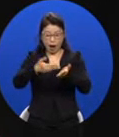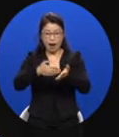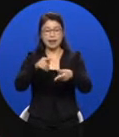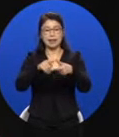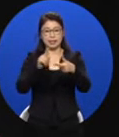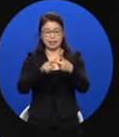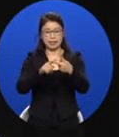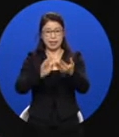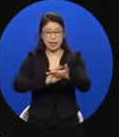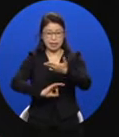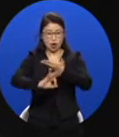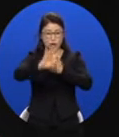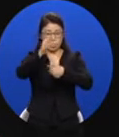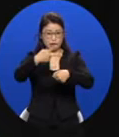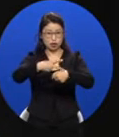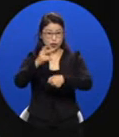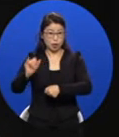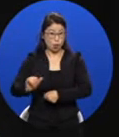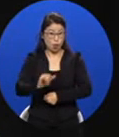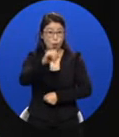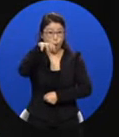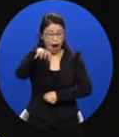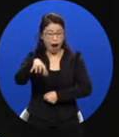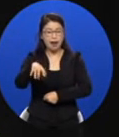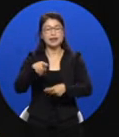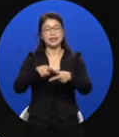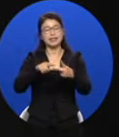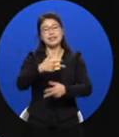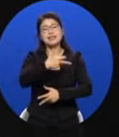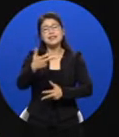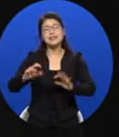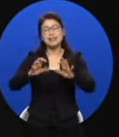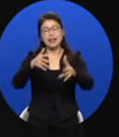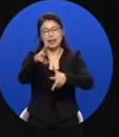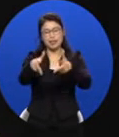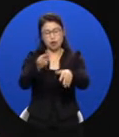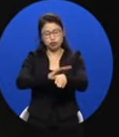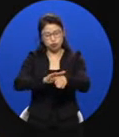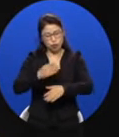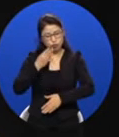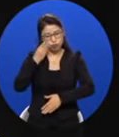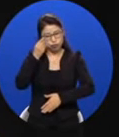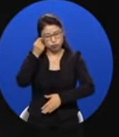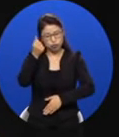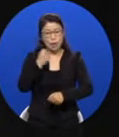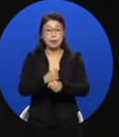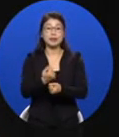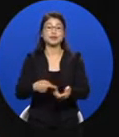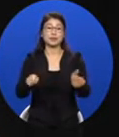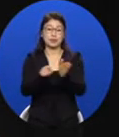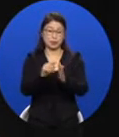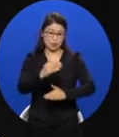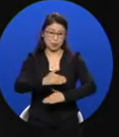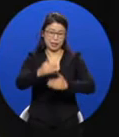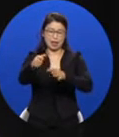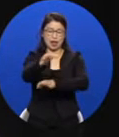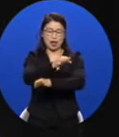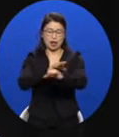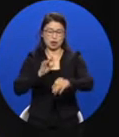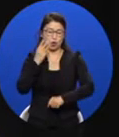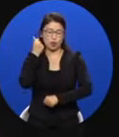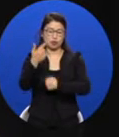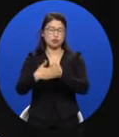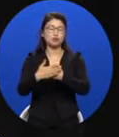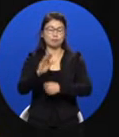들어서는 제2공항이라든지 이런 대형 국책 사업들을 원활하게 잘 이루어지도록 하는 것이 경제 활성화에 도움이